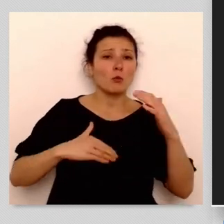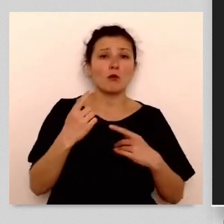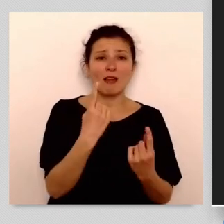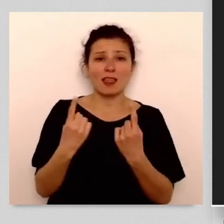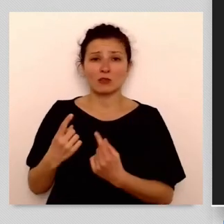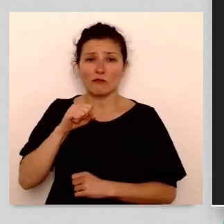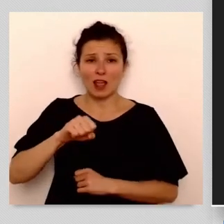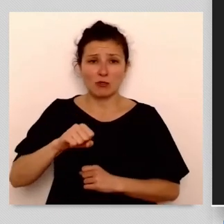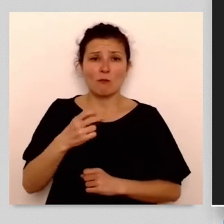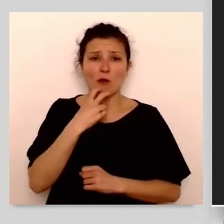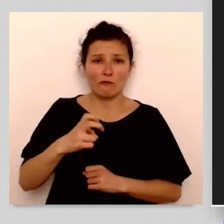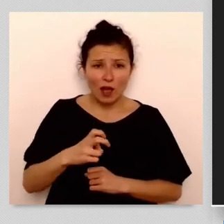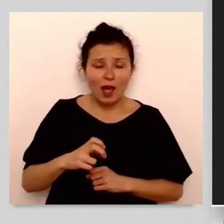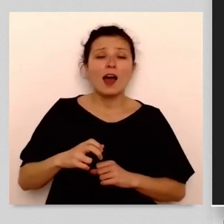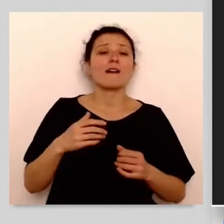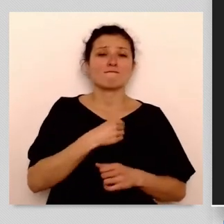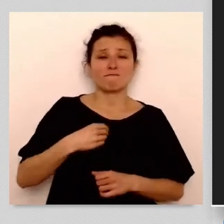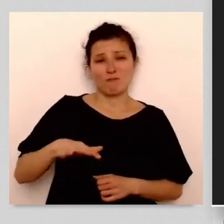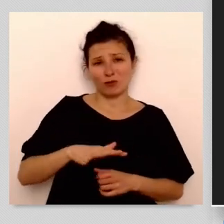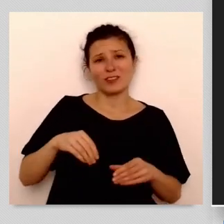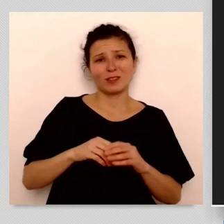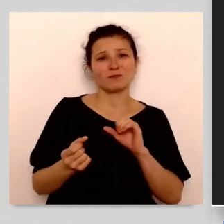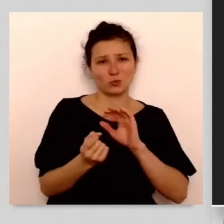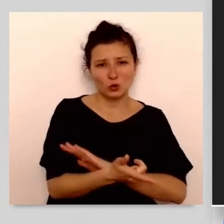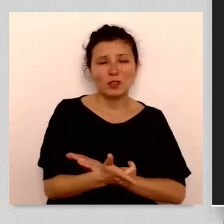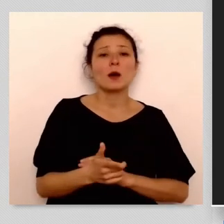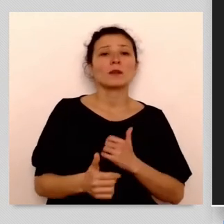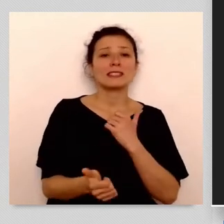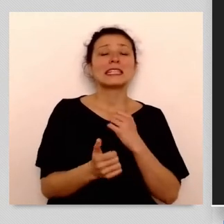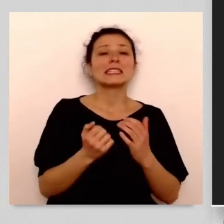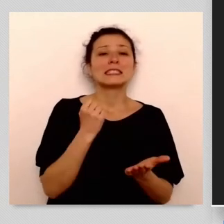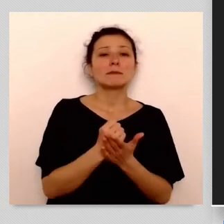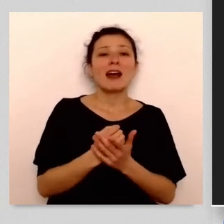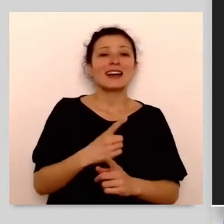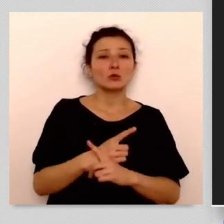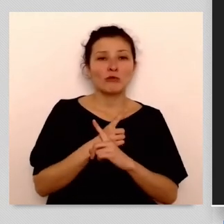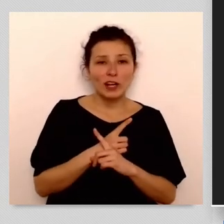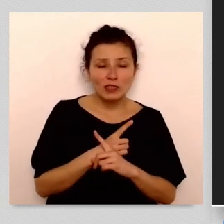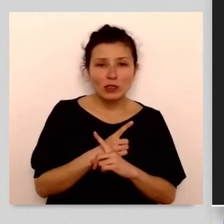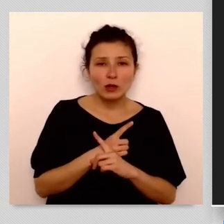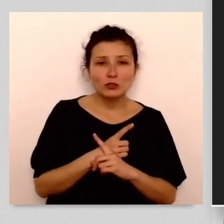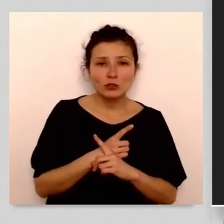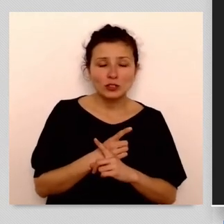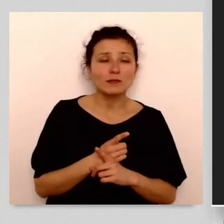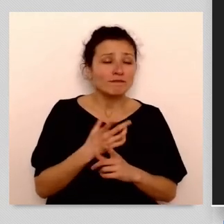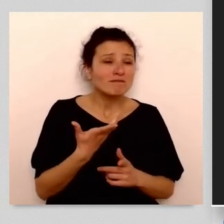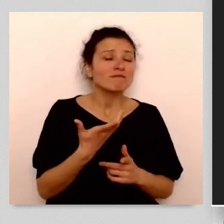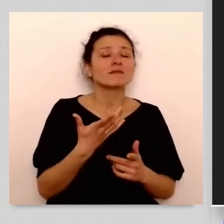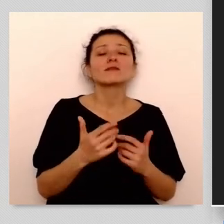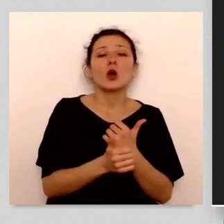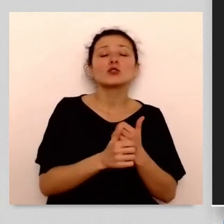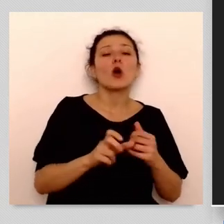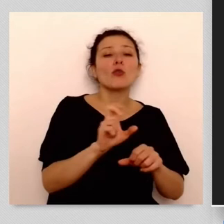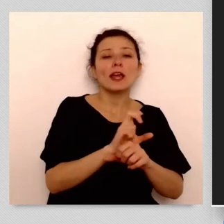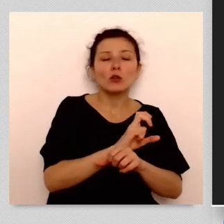atomowych w Polsce, niesie za sobą pewne konsekwencje, bo to jest kwestia suwerenności, jeżeli chodzi o dostarczenie technologii z zewnątrz, często z